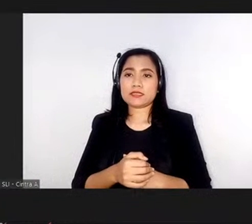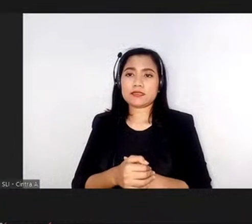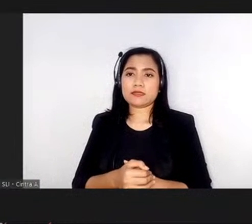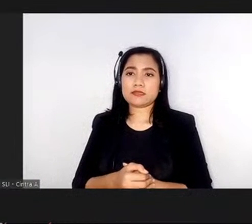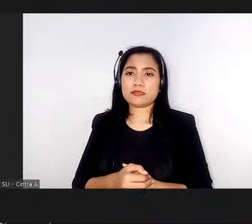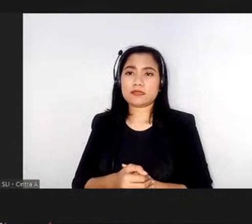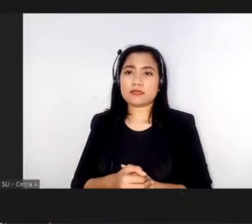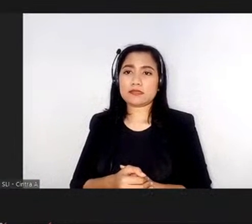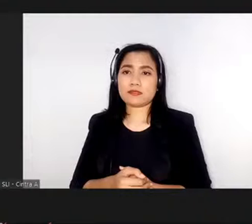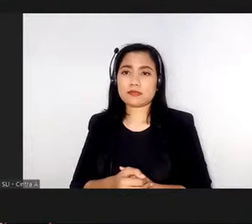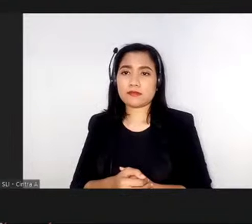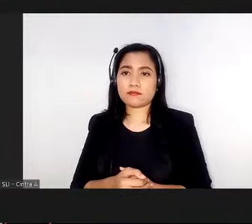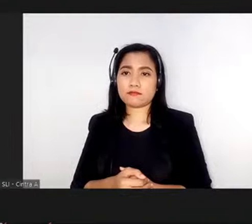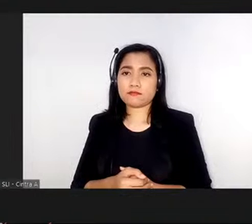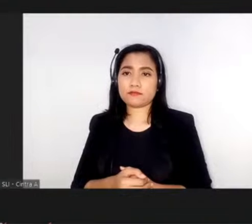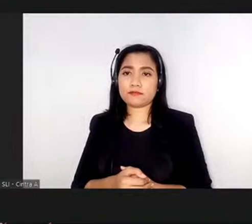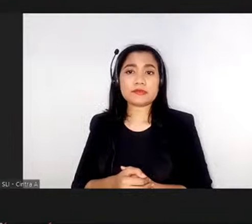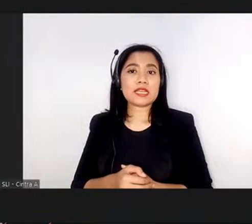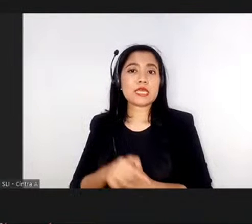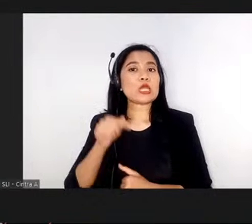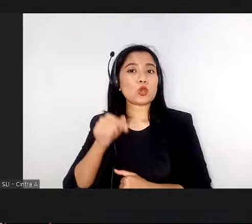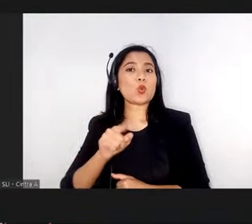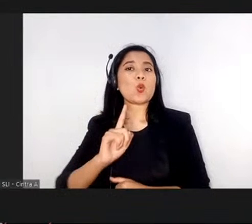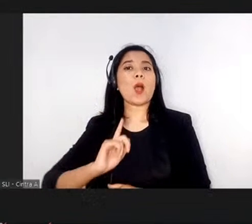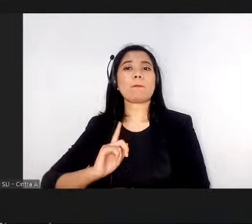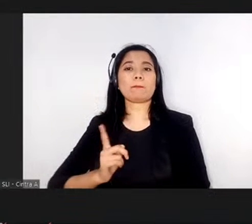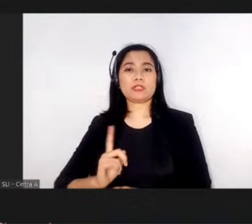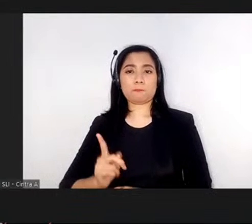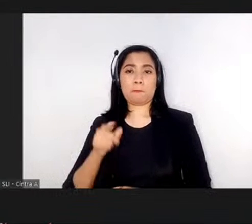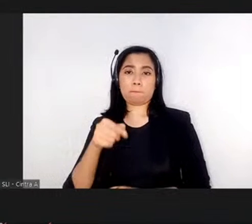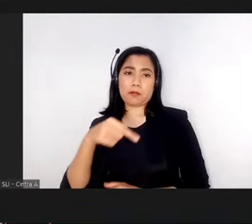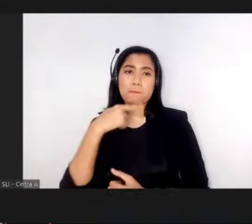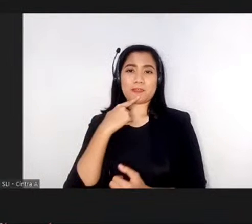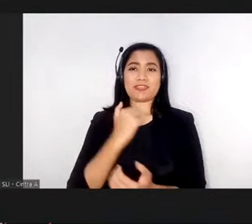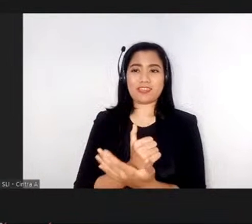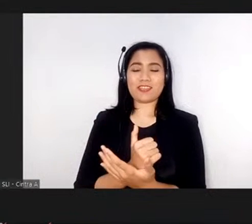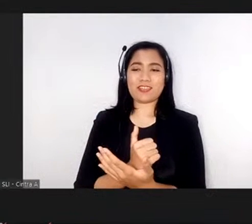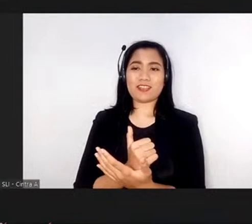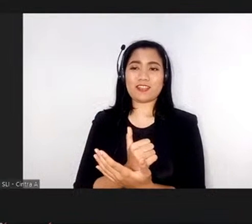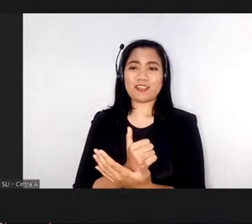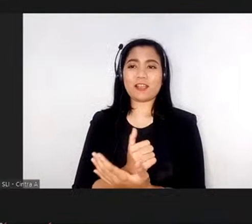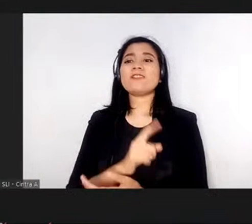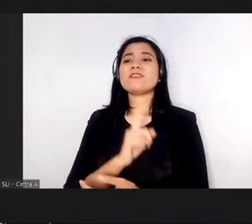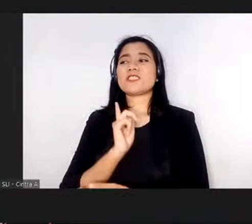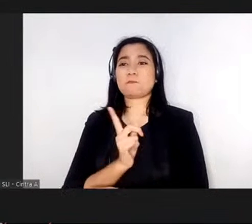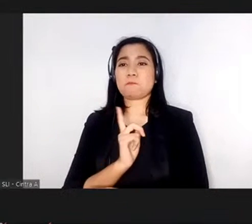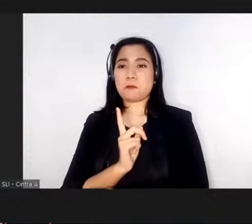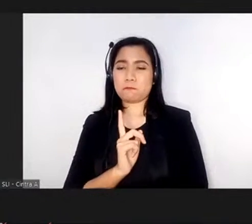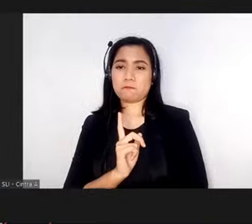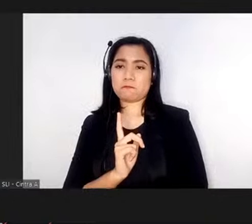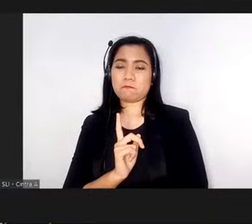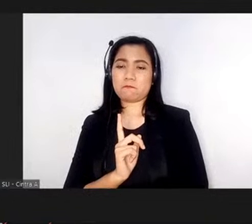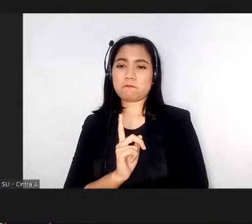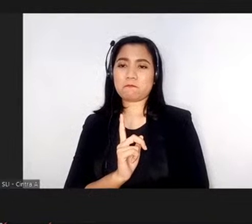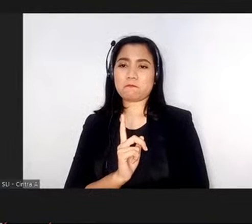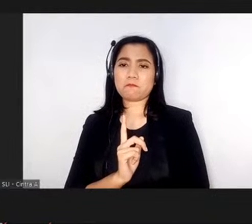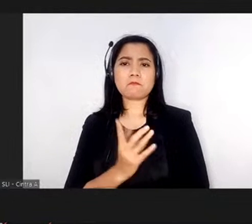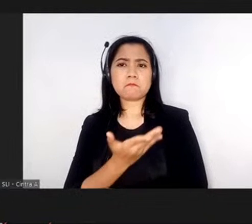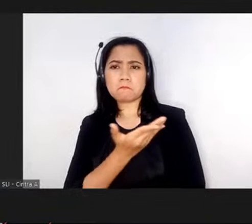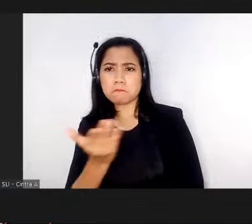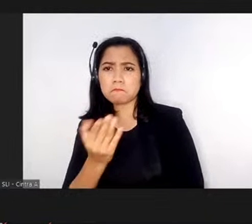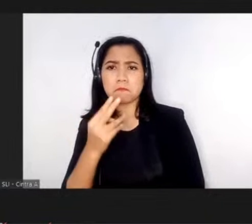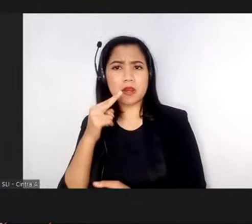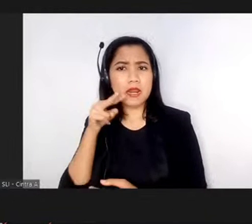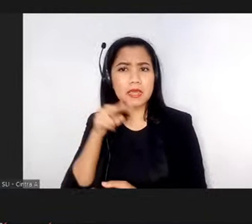dan itulah mengapa penting sekali karena selain dari itu anda melihat banyak sekali